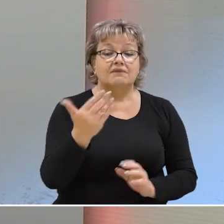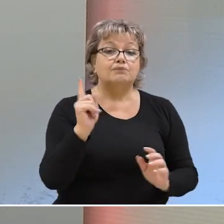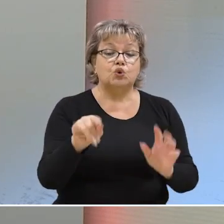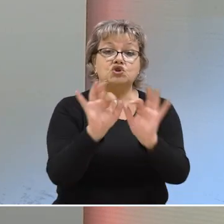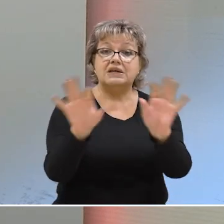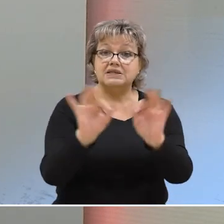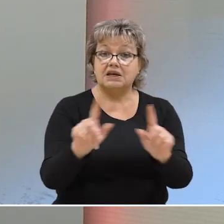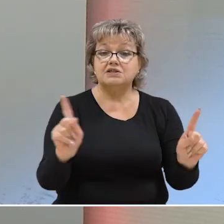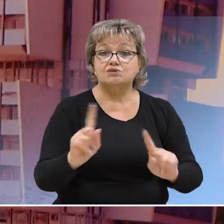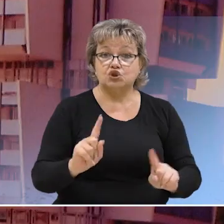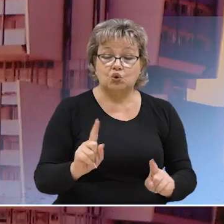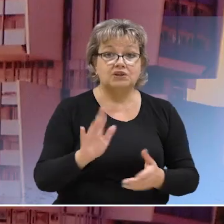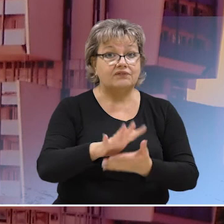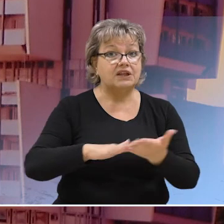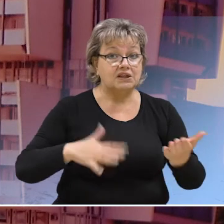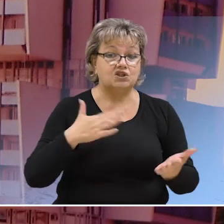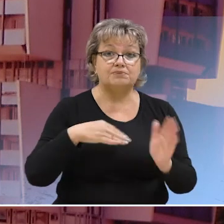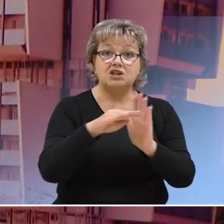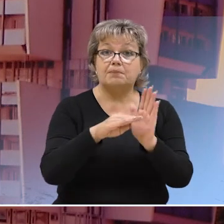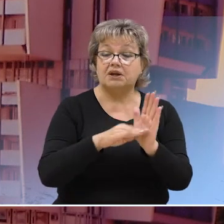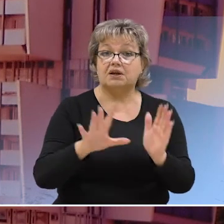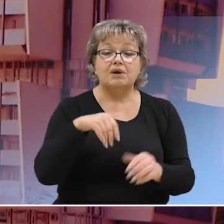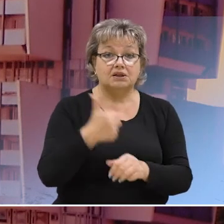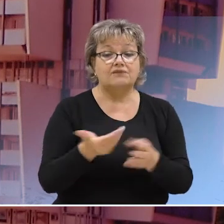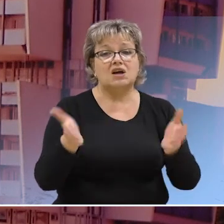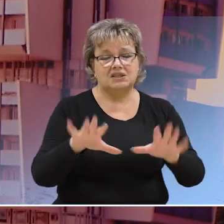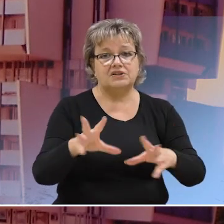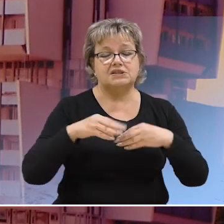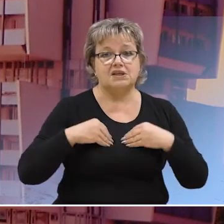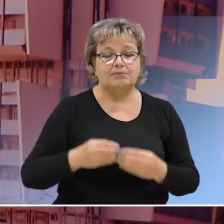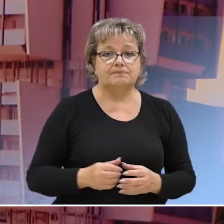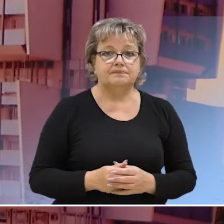законодательстве. И мы вам тоже расскажем обязательно что-нибудь в дальнейшем в нашей программе. Главное, оставайтесь с нами.